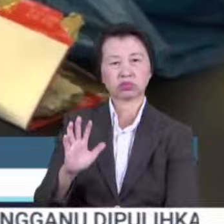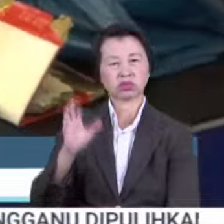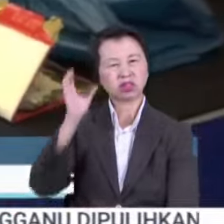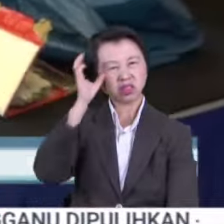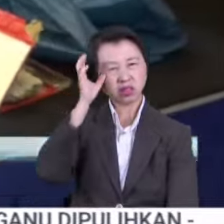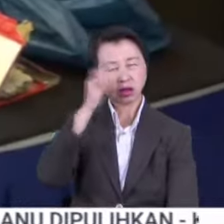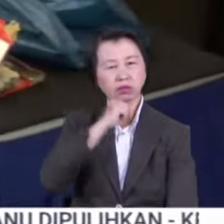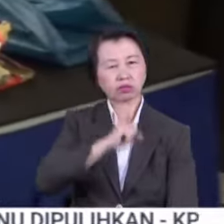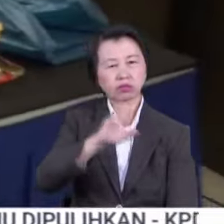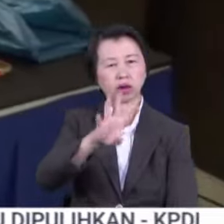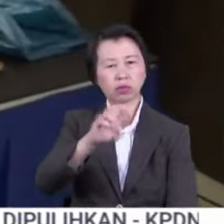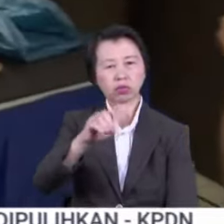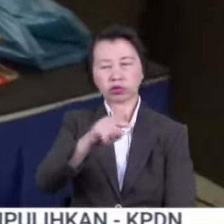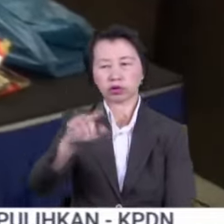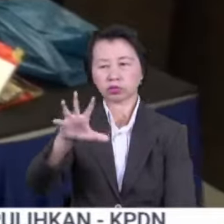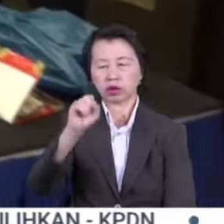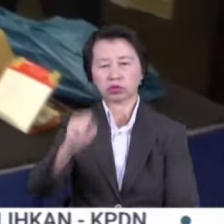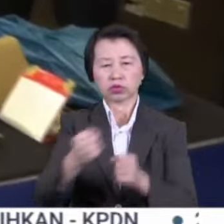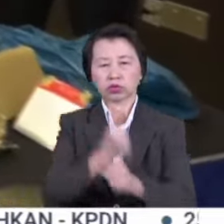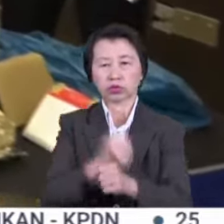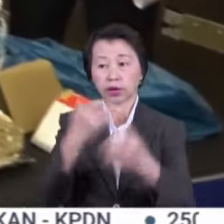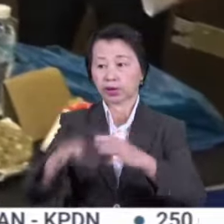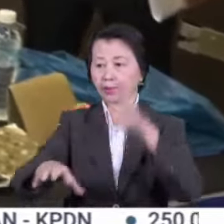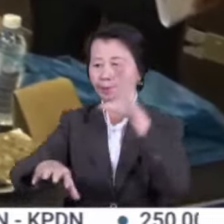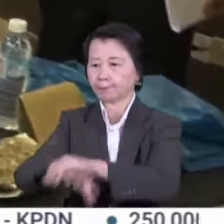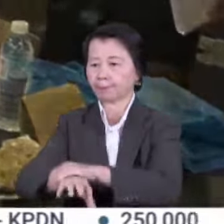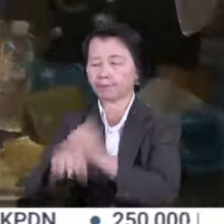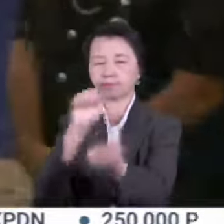40 hingga 50 tahun itu